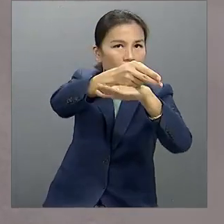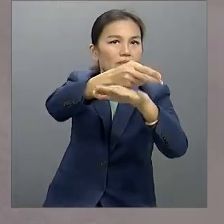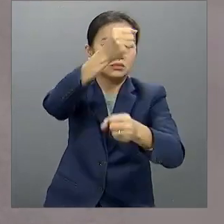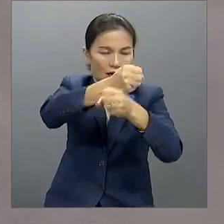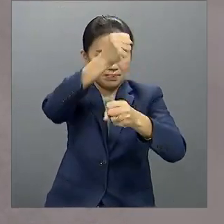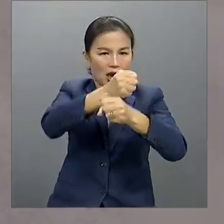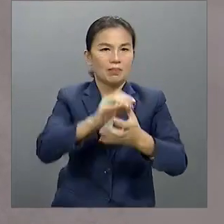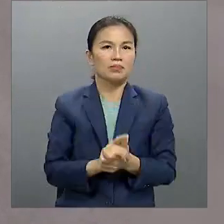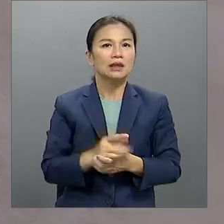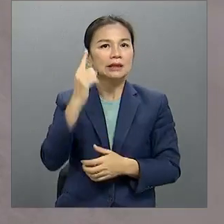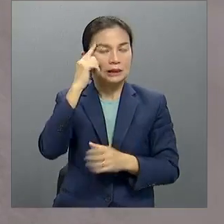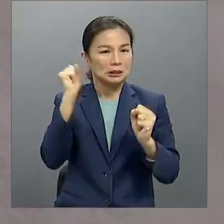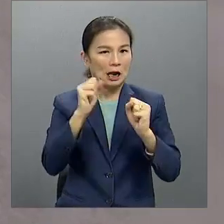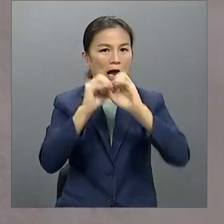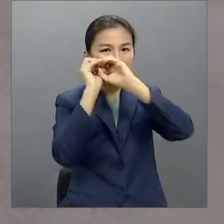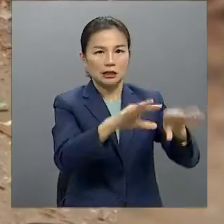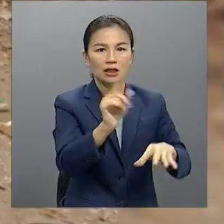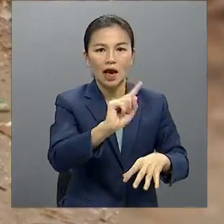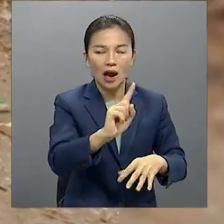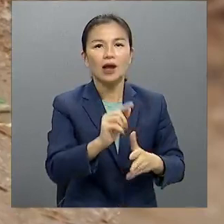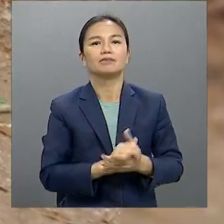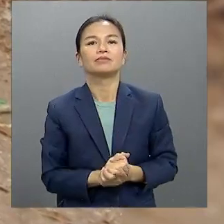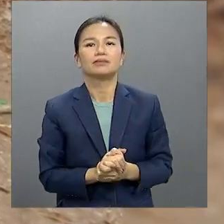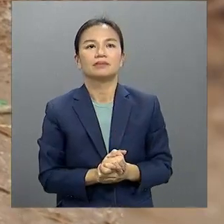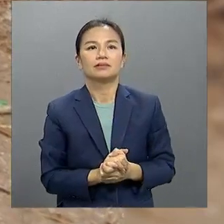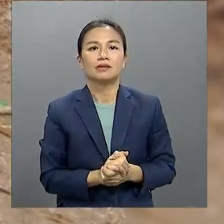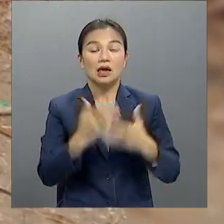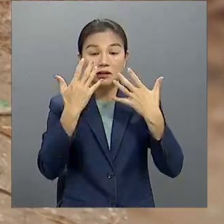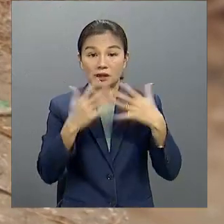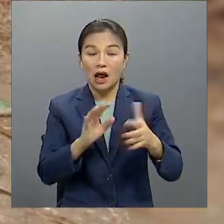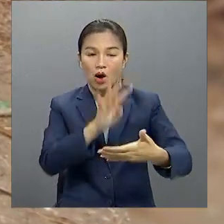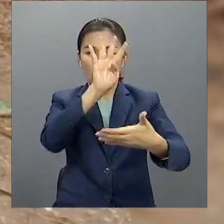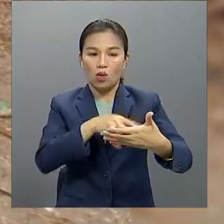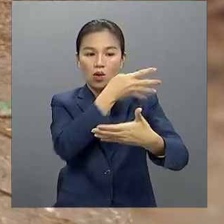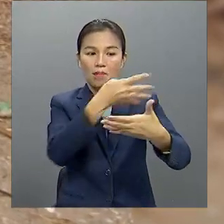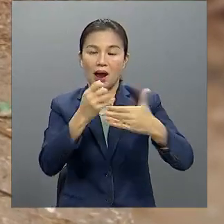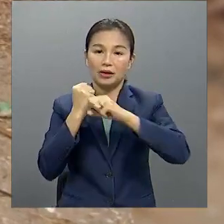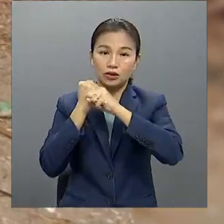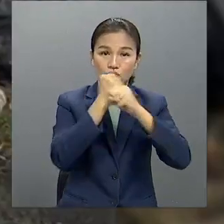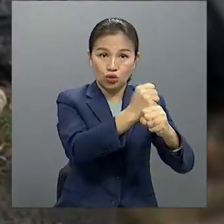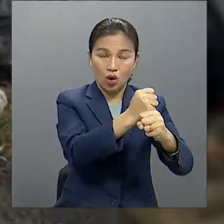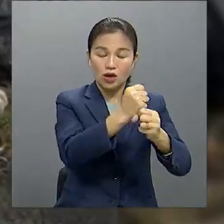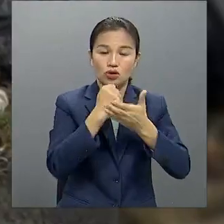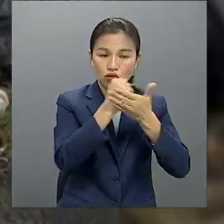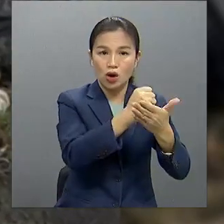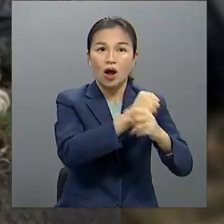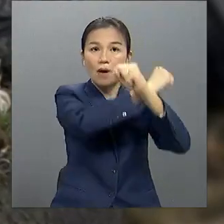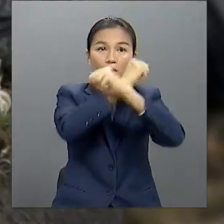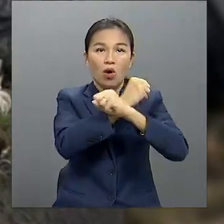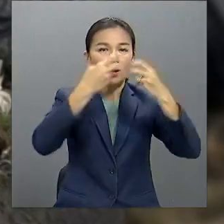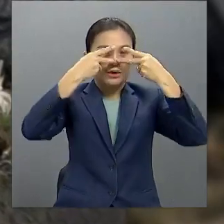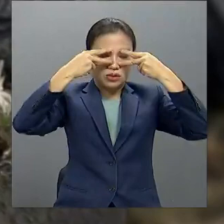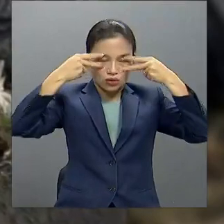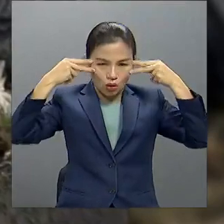ล้ามาทิ้งอยู่หรือเปล่านี่นะคะแล้วนอกจากนี้ค่ะมาตรการที่เขาช่วยกันเนี่ยนะคะก็จะได้ป้องกันเหตุอาชญากรรมในพื้นที่ได้อีกด้วย